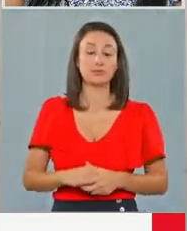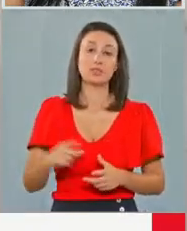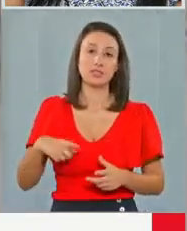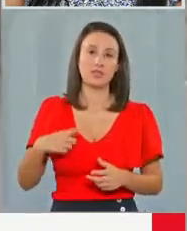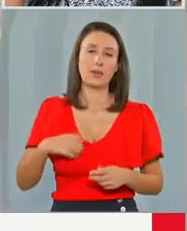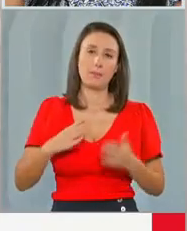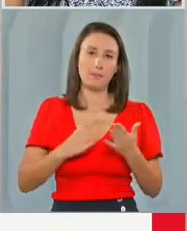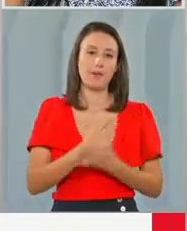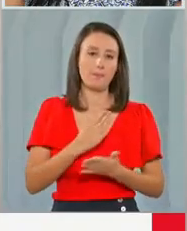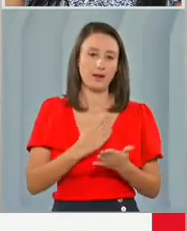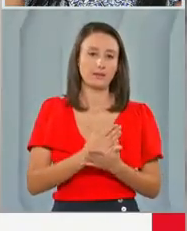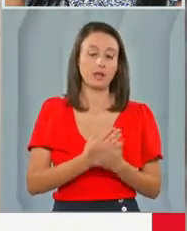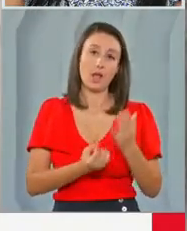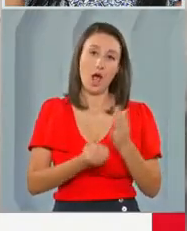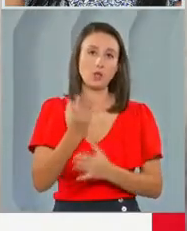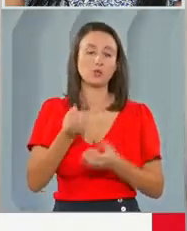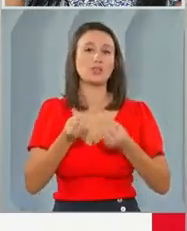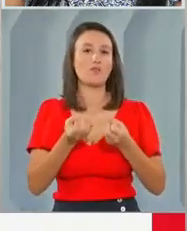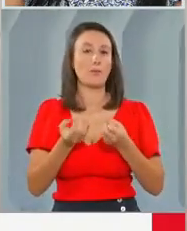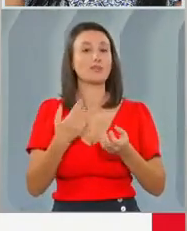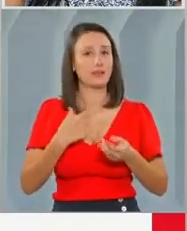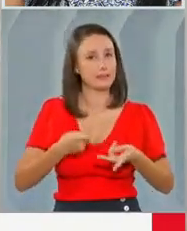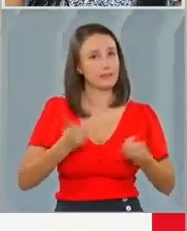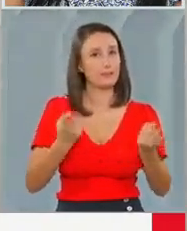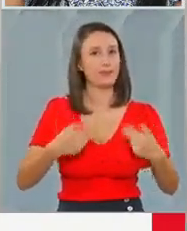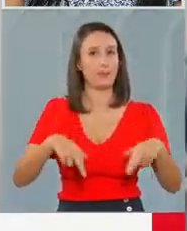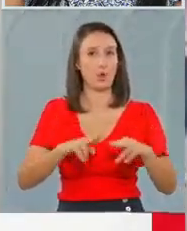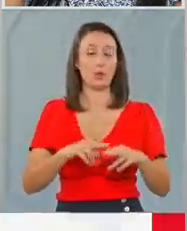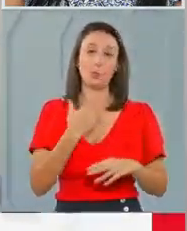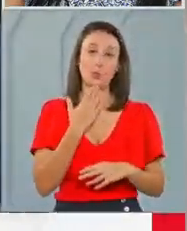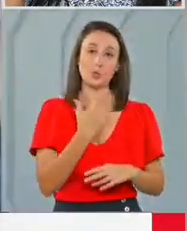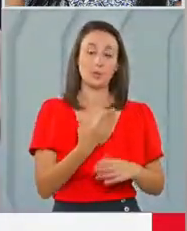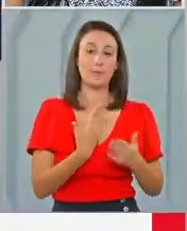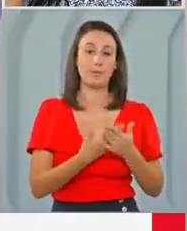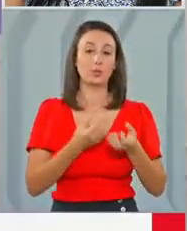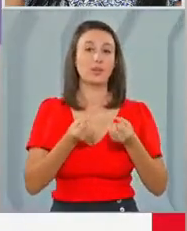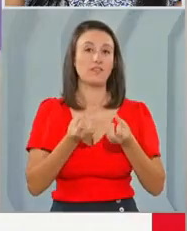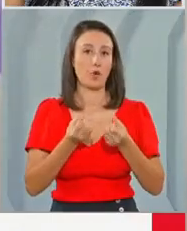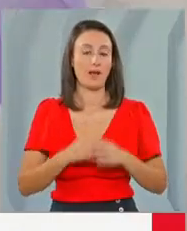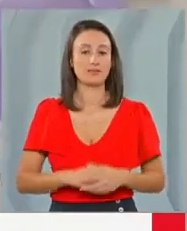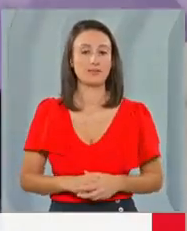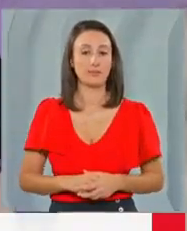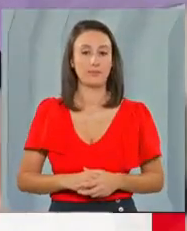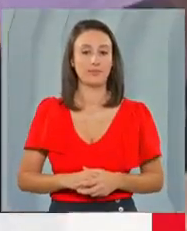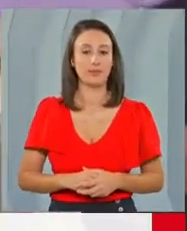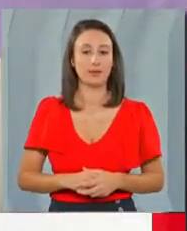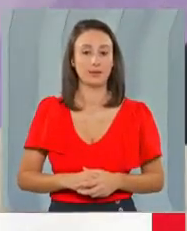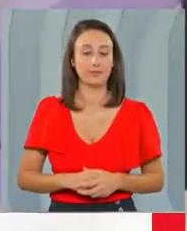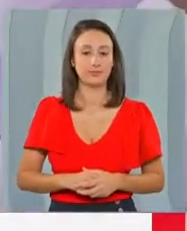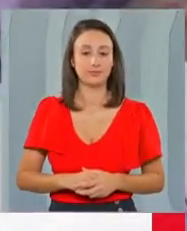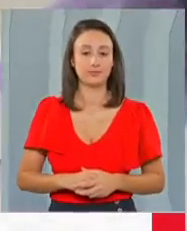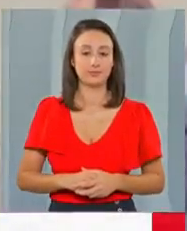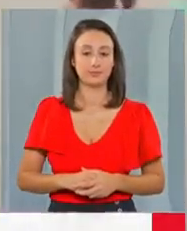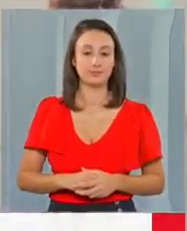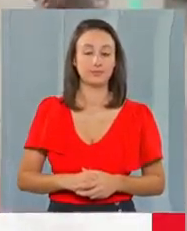să fie tot timpul actualizat cu informațiile pe care le transmitem noi. Mulțumim tare mult, Meda Andrei, meteorologa ne-a fost în direct cu noi. Bineînțeles